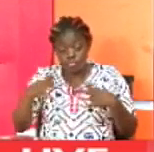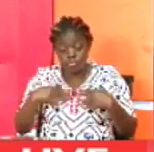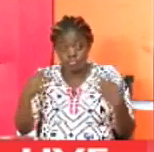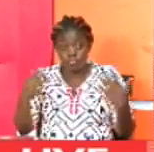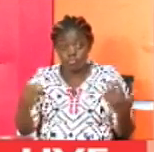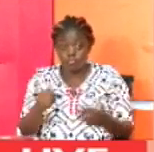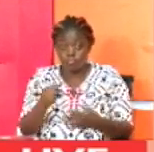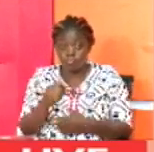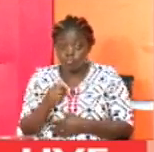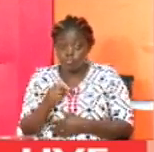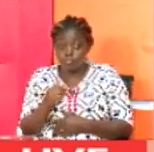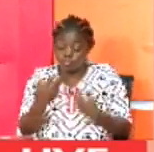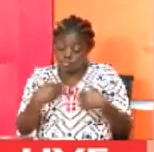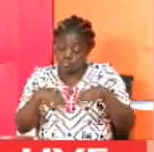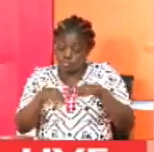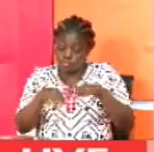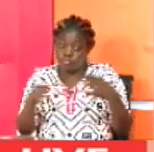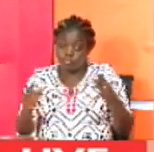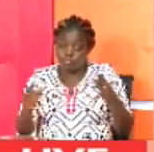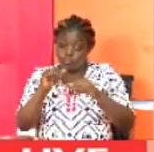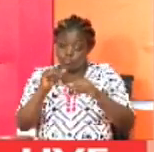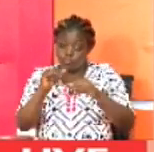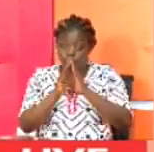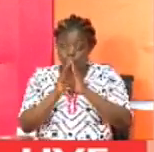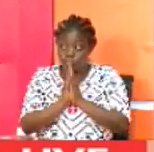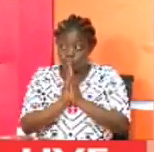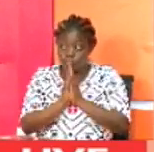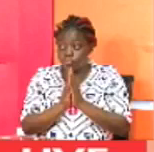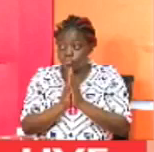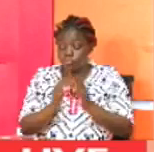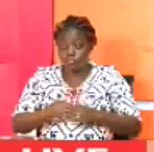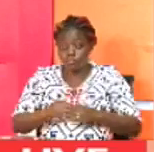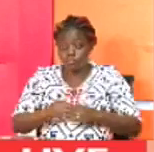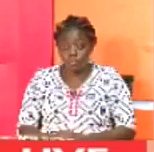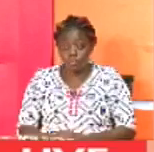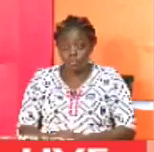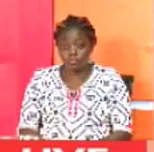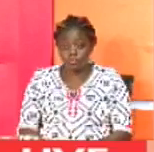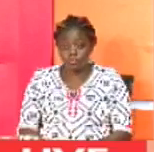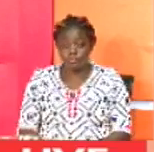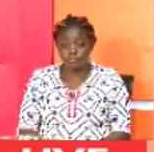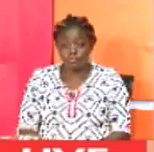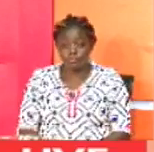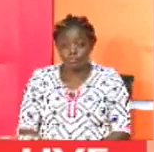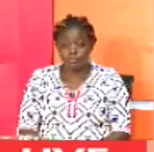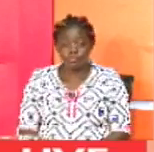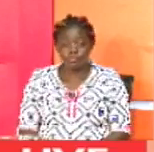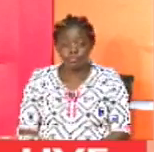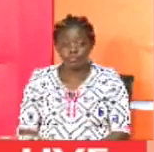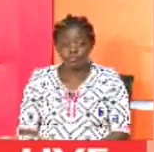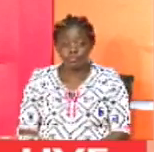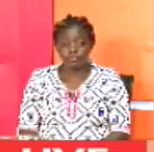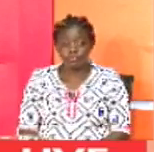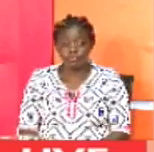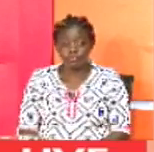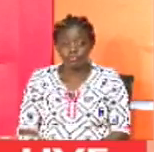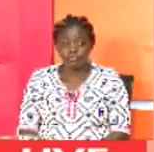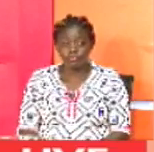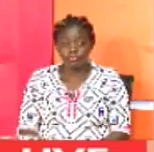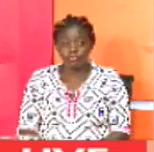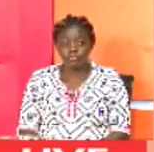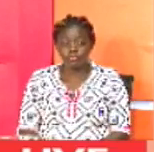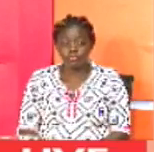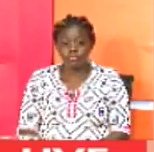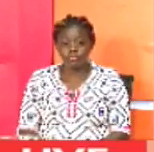ku swala eno ng'era hadithi ya abi hurayira radiallahu anhu atutegeeza n'agamba nti man